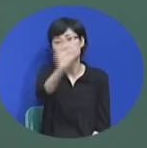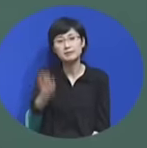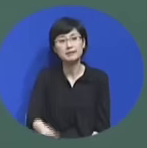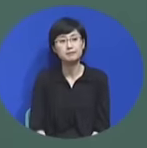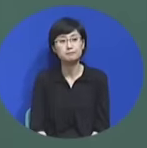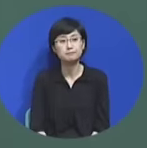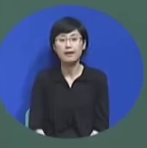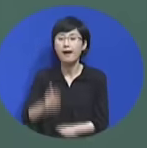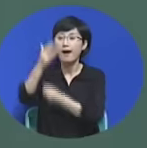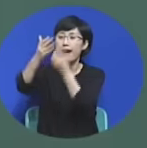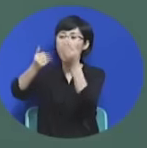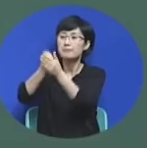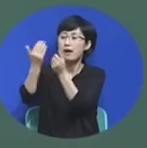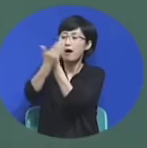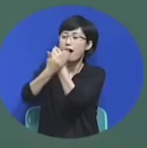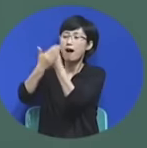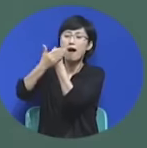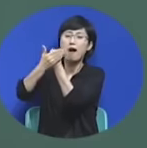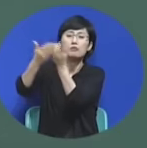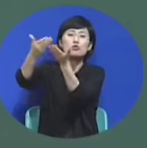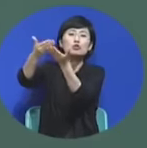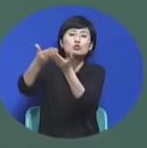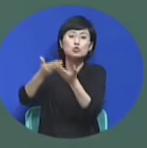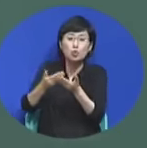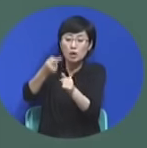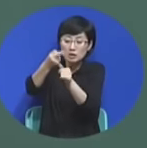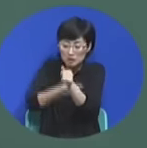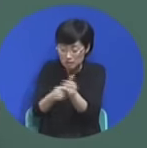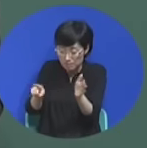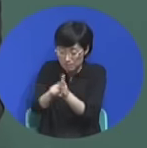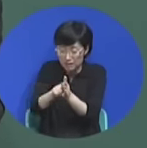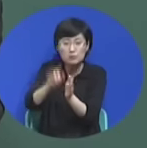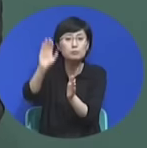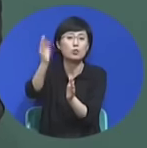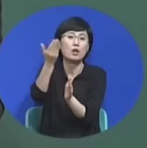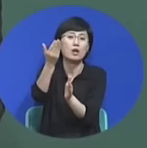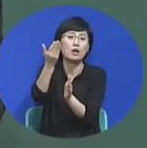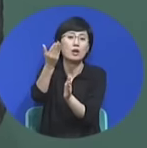我应该信，靠这个是不可能信。 하나님이 그 은혜로 나에게 확 주어지니까 내가 믿어지는 자가 되는 거예요.